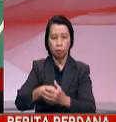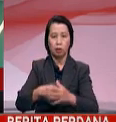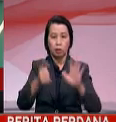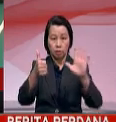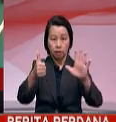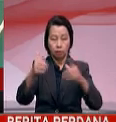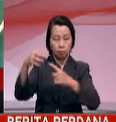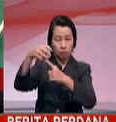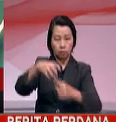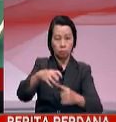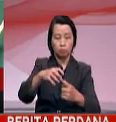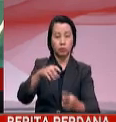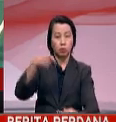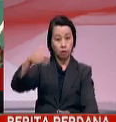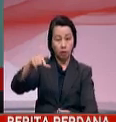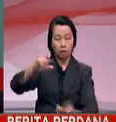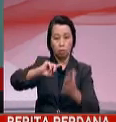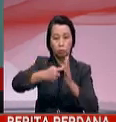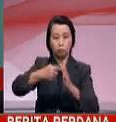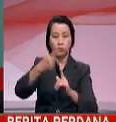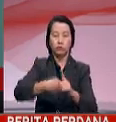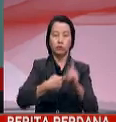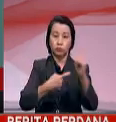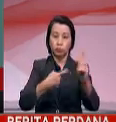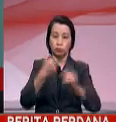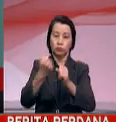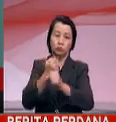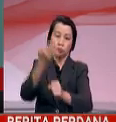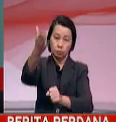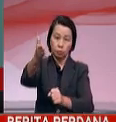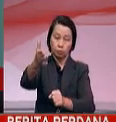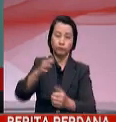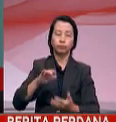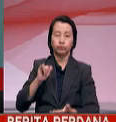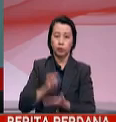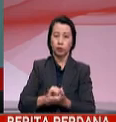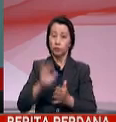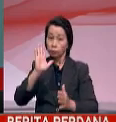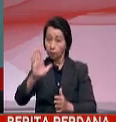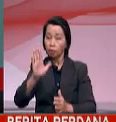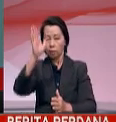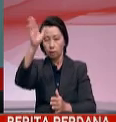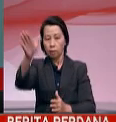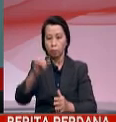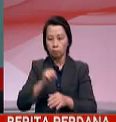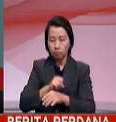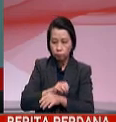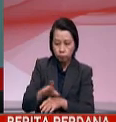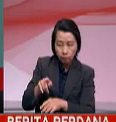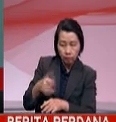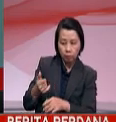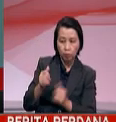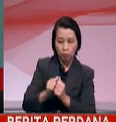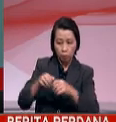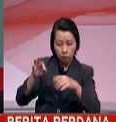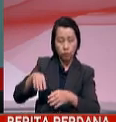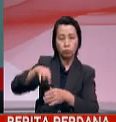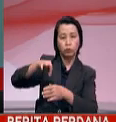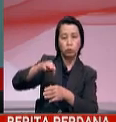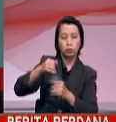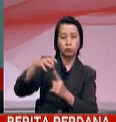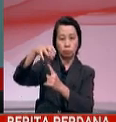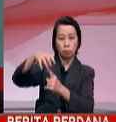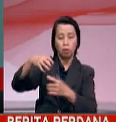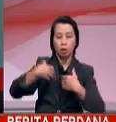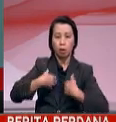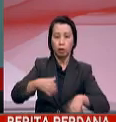6 kejohanan kelayakan yang bermula Januari tahun depan. Perkara itu nanti akan mempengaruhi undian kejohanan terutama